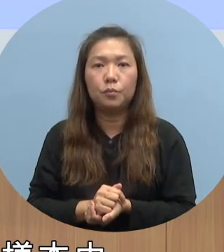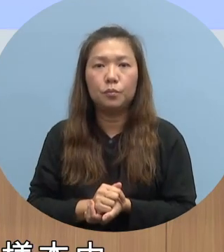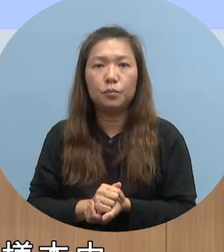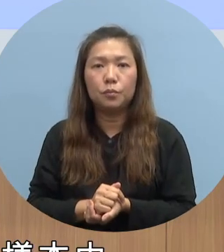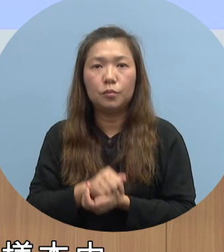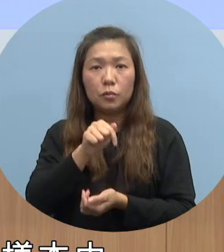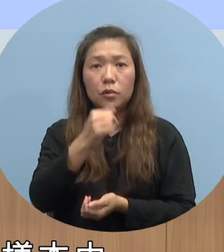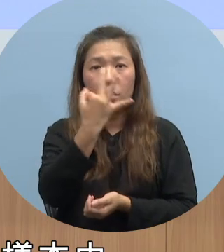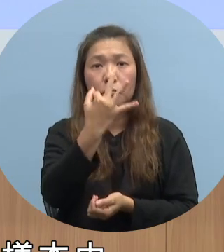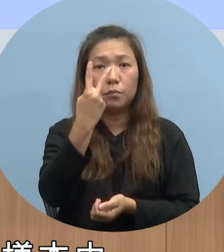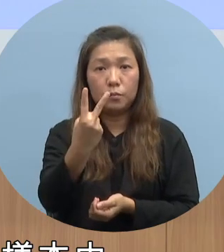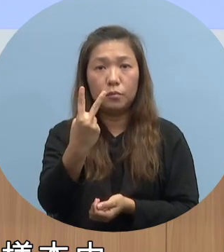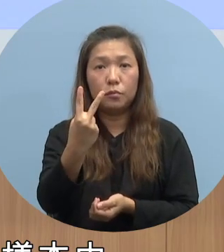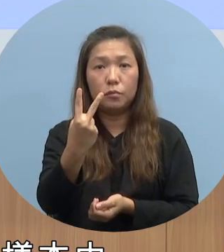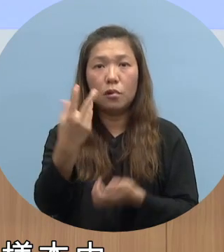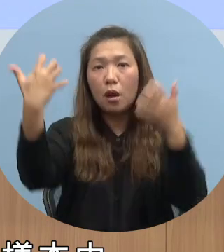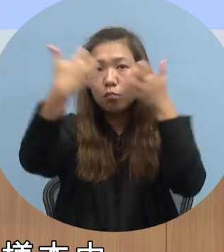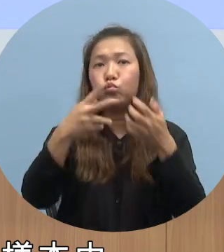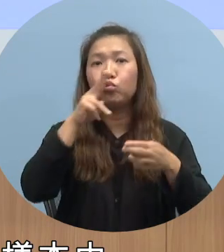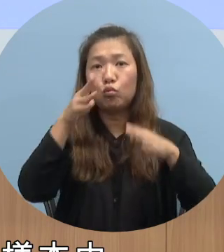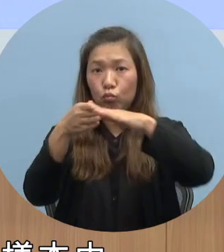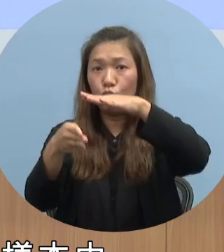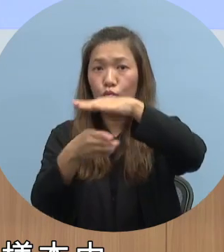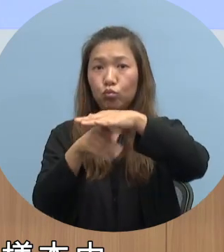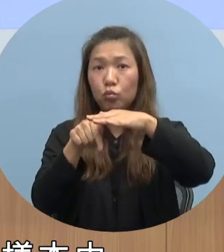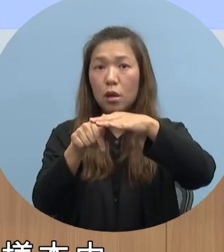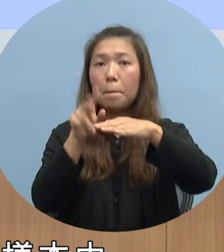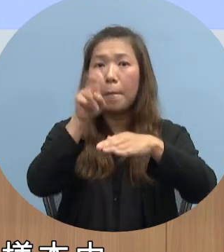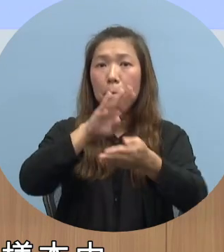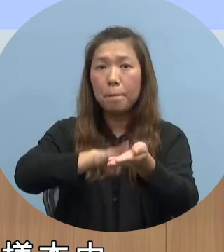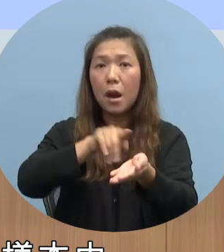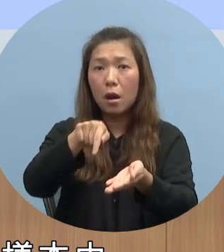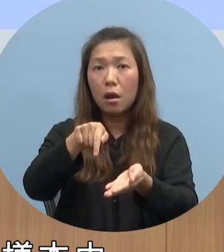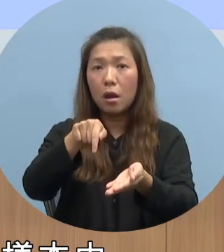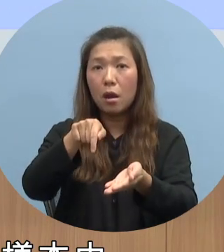喺32個喺配水庫陽性嘅